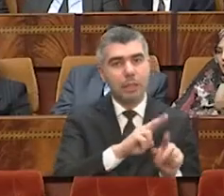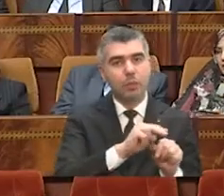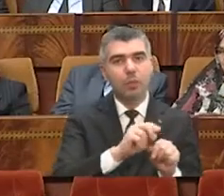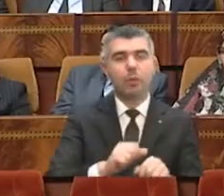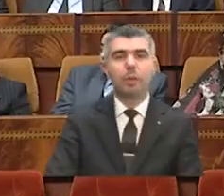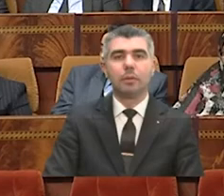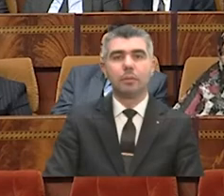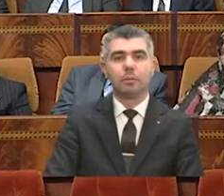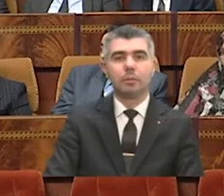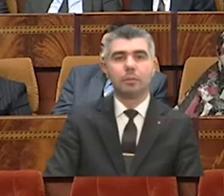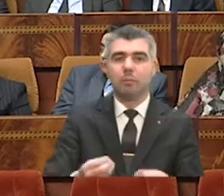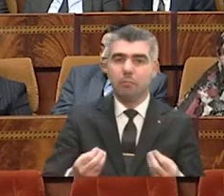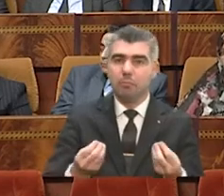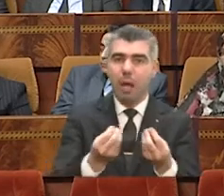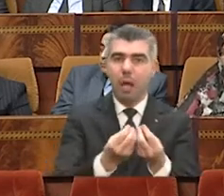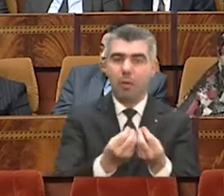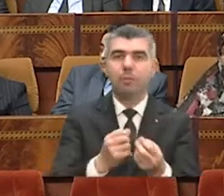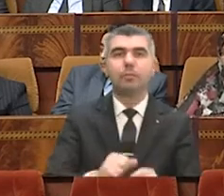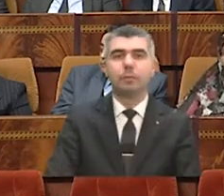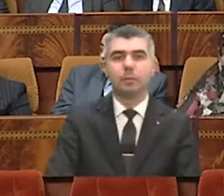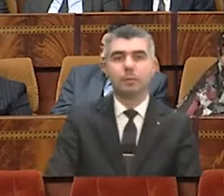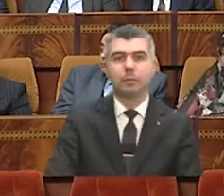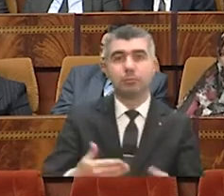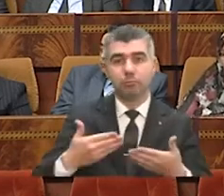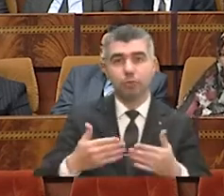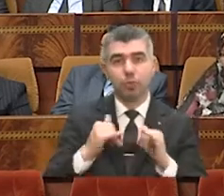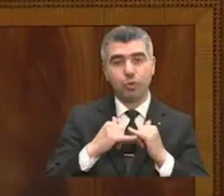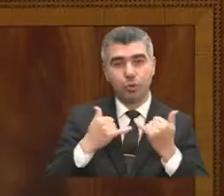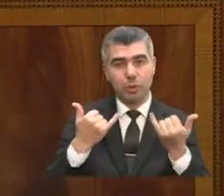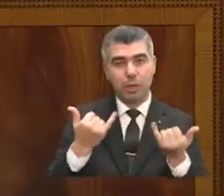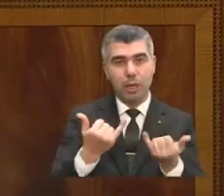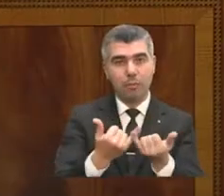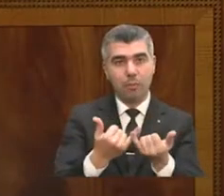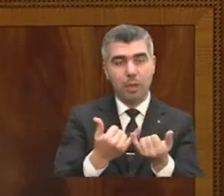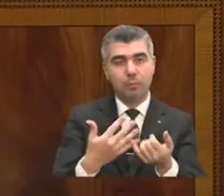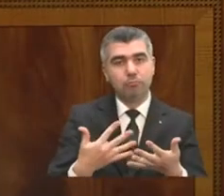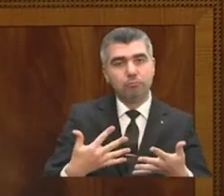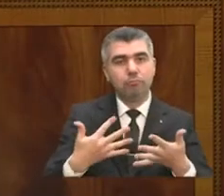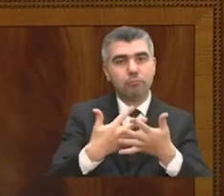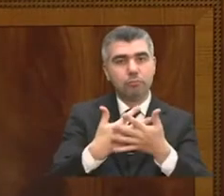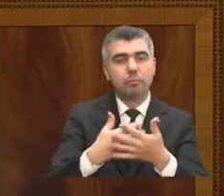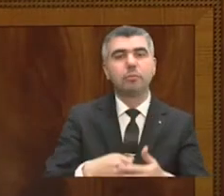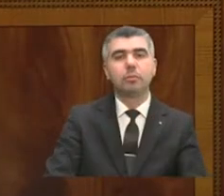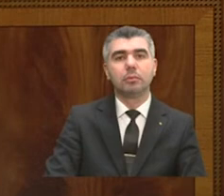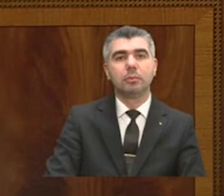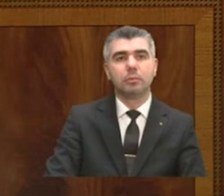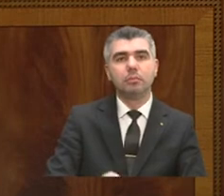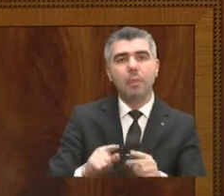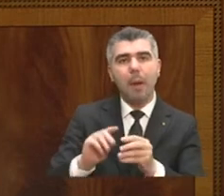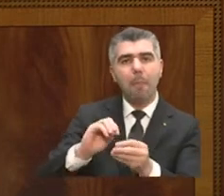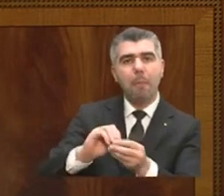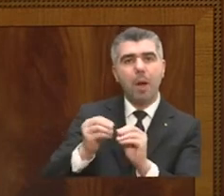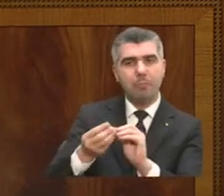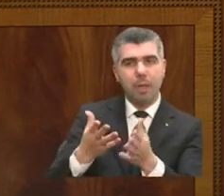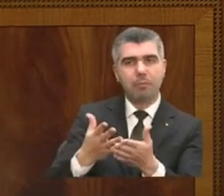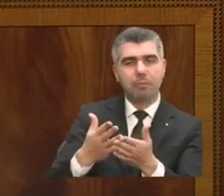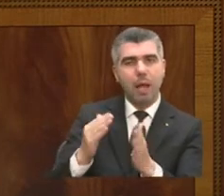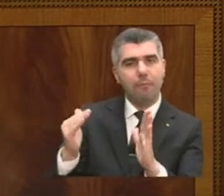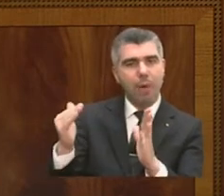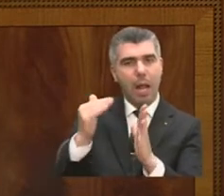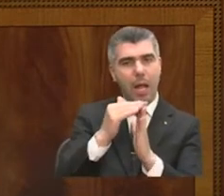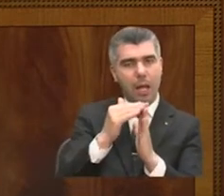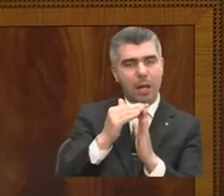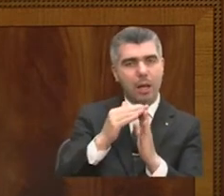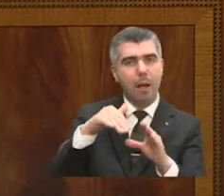au nom du groupe constitutionnel démocratique et populaire dans cette session organisée